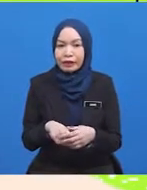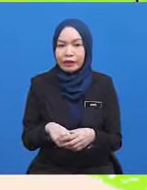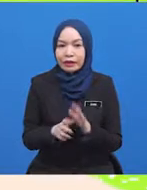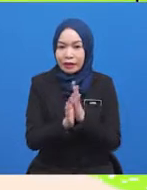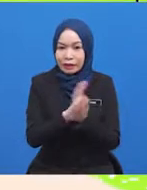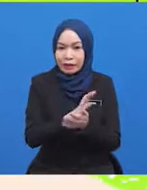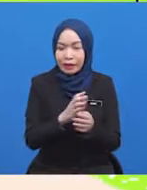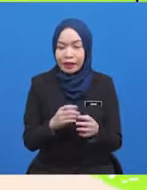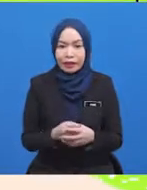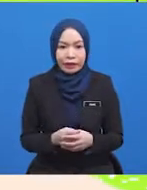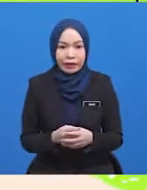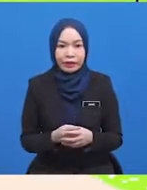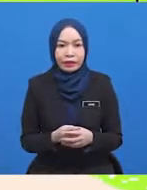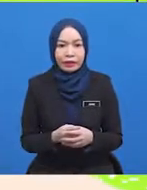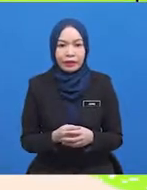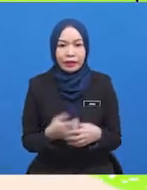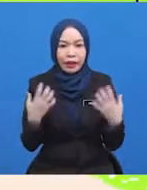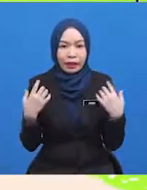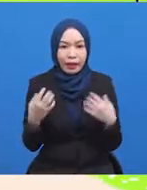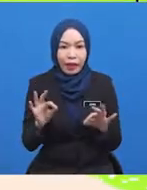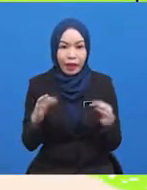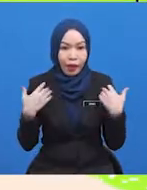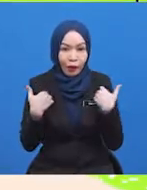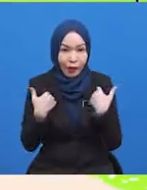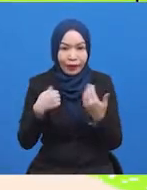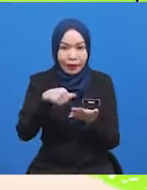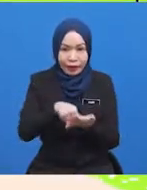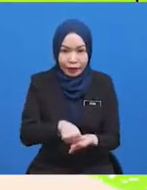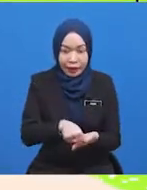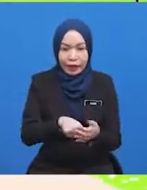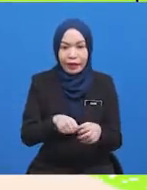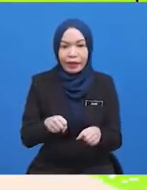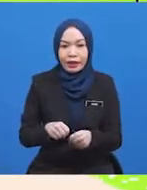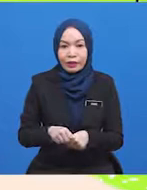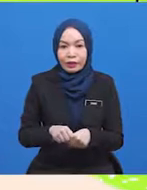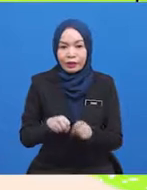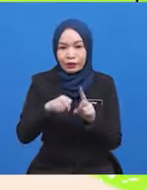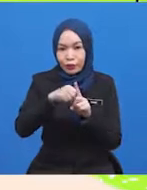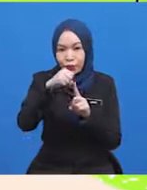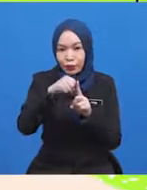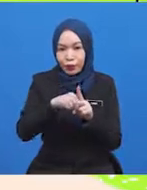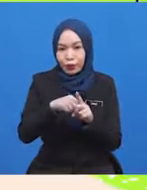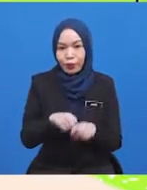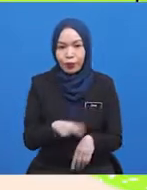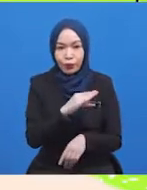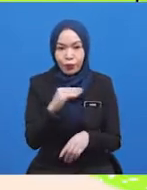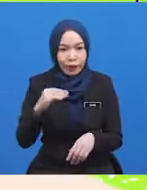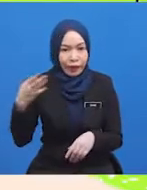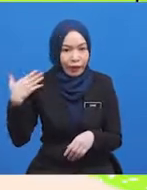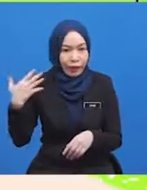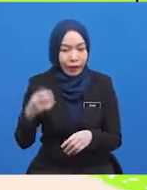mengalami tekanan suhu dan haba yang tinggi sehingga mengalami perubahan